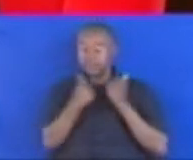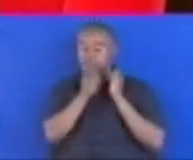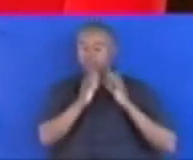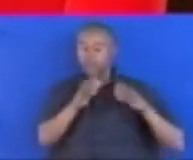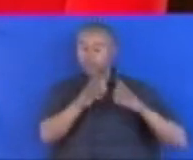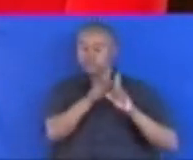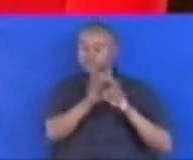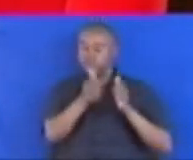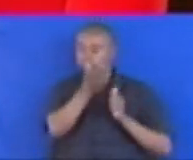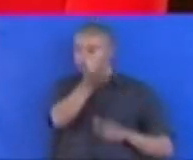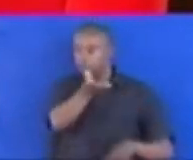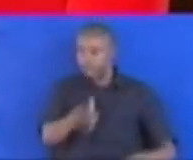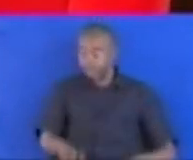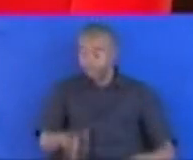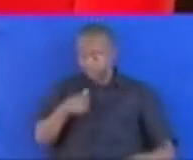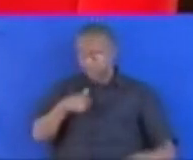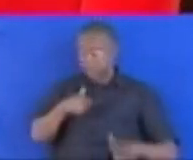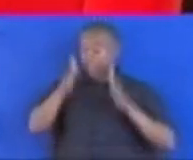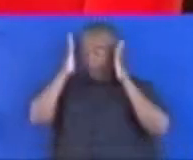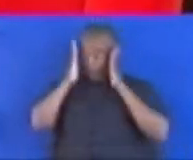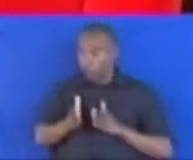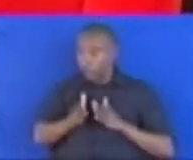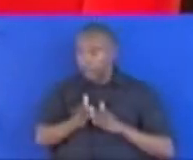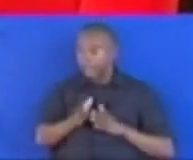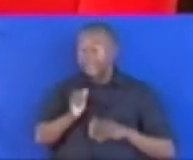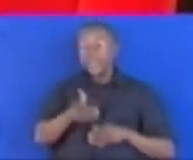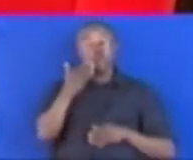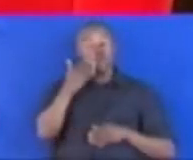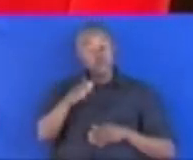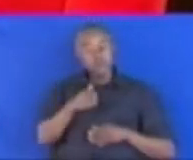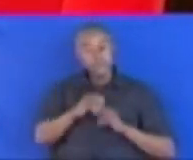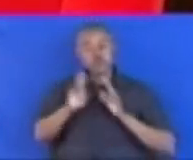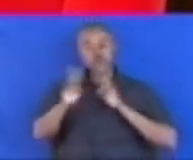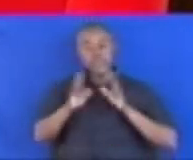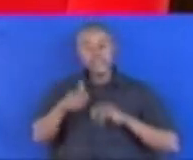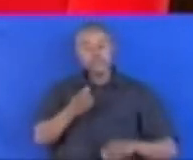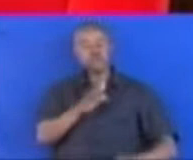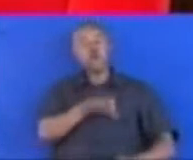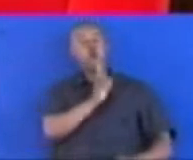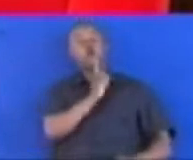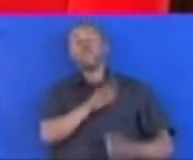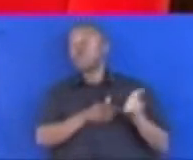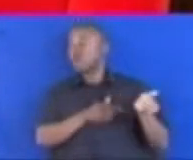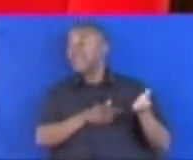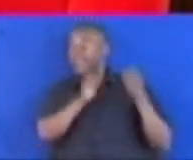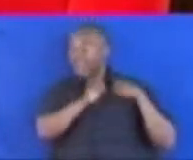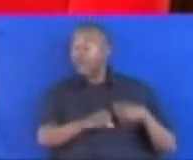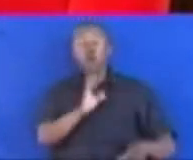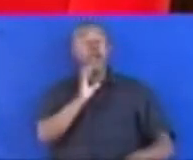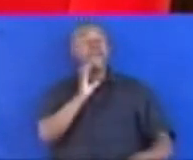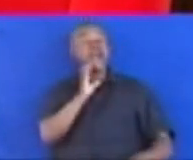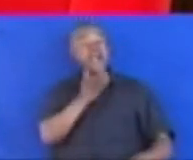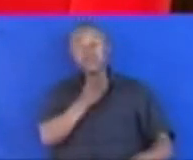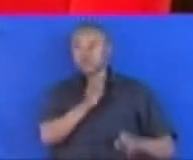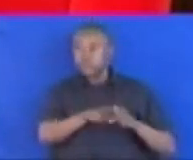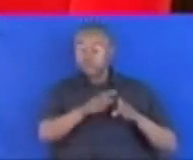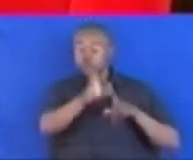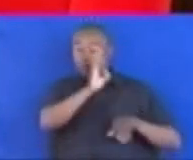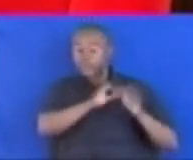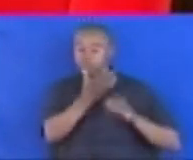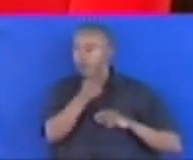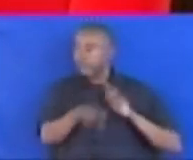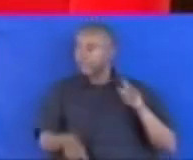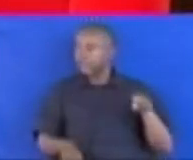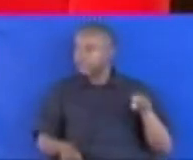inayofuatilia hayo, lakini mimi kama mbunge nina haja ya kudiscuss na kuarati kwamba wawe makini wanapochagua aina ya chanjo